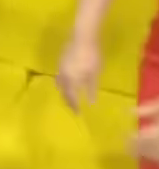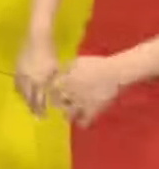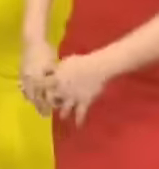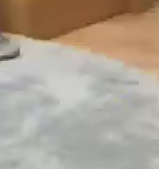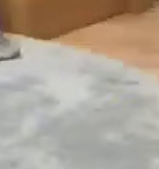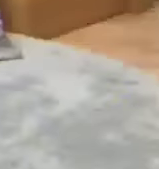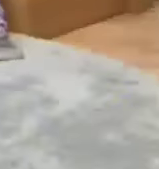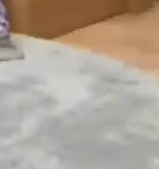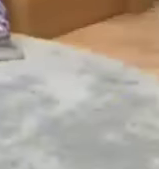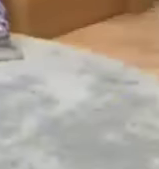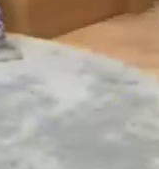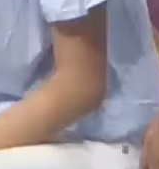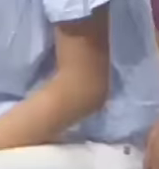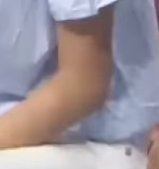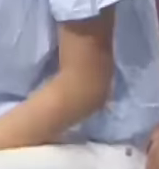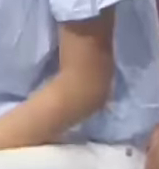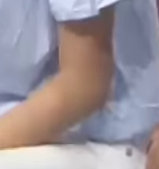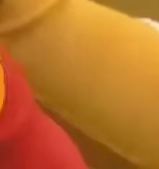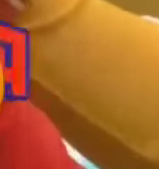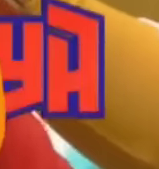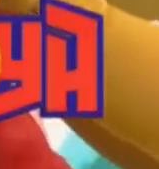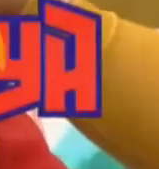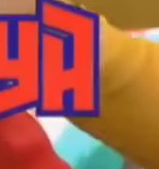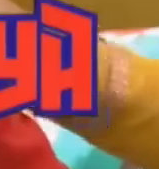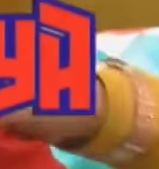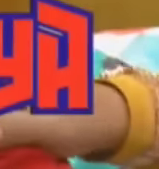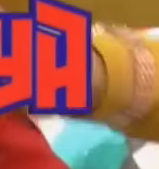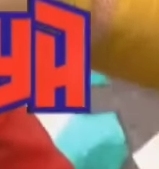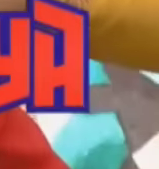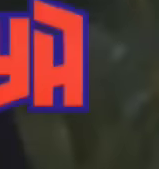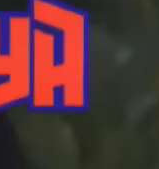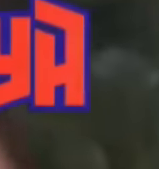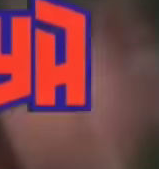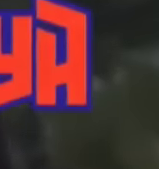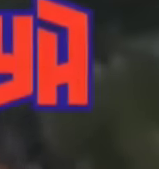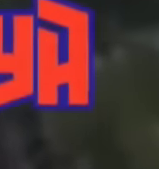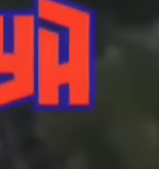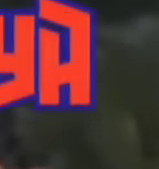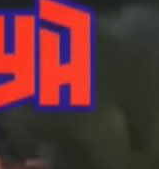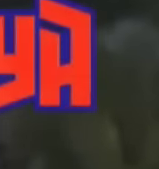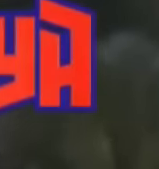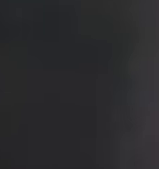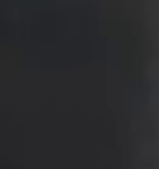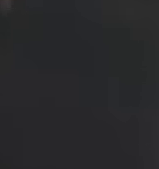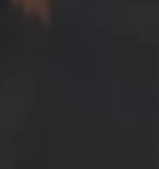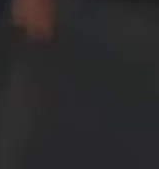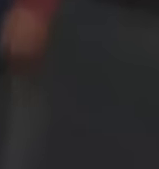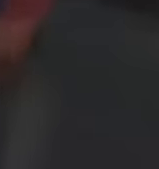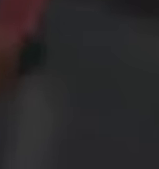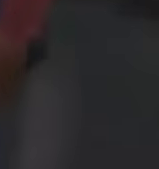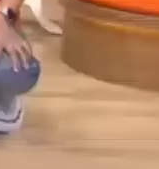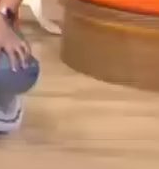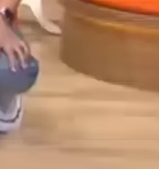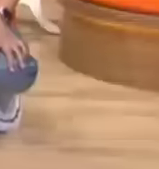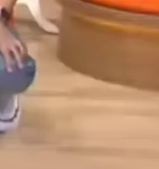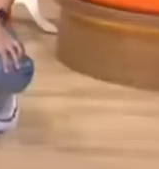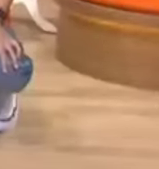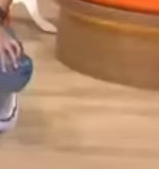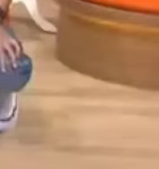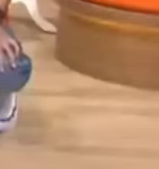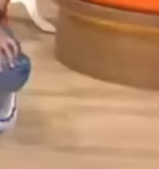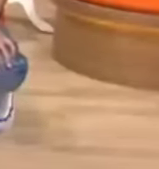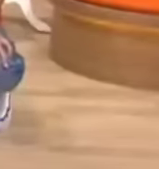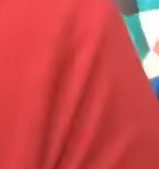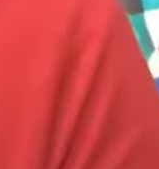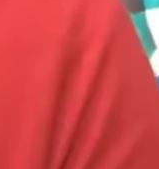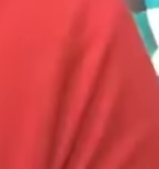Ada ceria. Dari dulu ngejar-ngejar aku di kampung. Ada yang teraniaya. Jadi lo yang selama ini ngerebut cowok gue. Ada histeria.